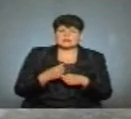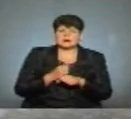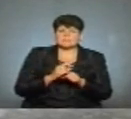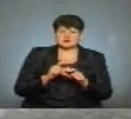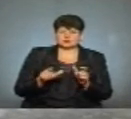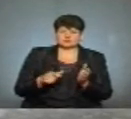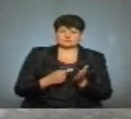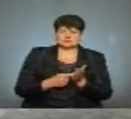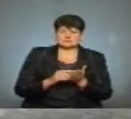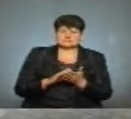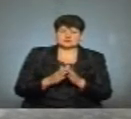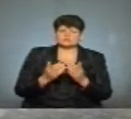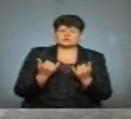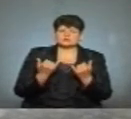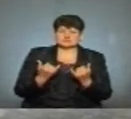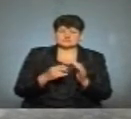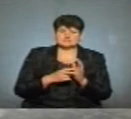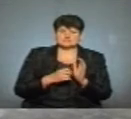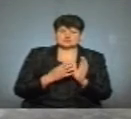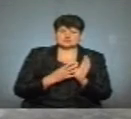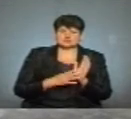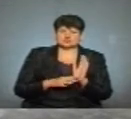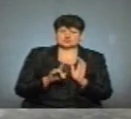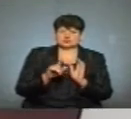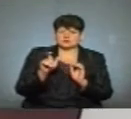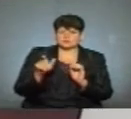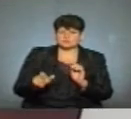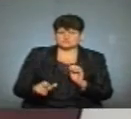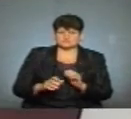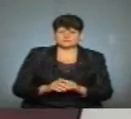підтверджених станом на сьогодні 791 особа.